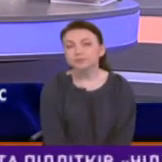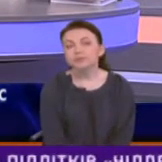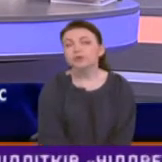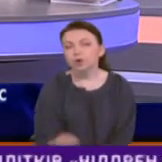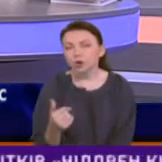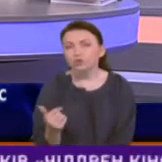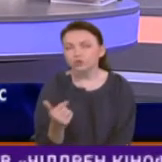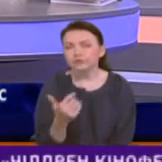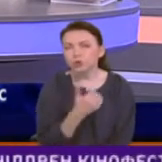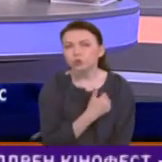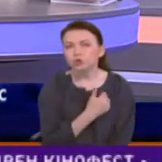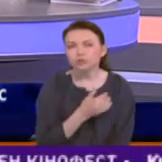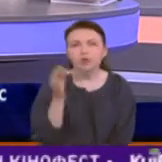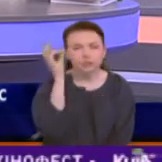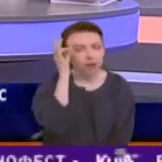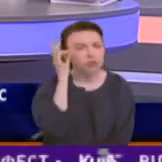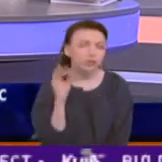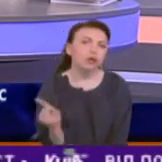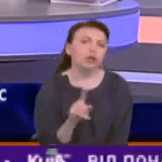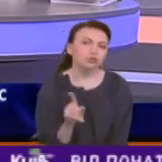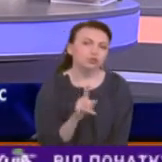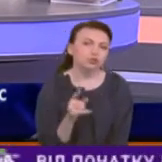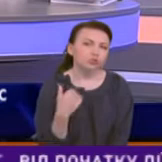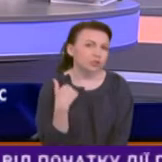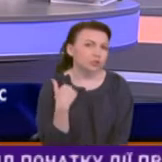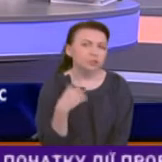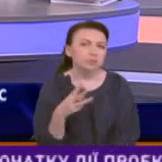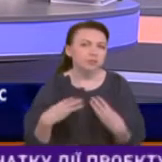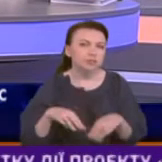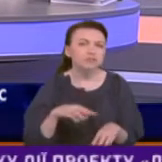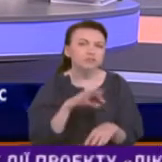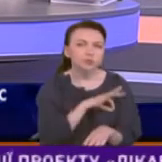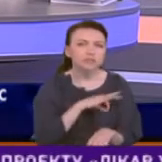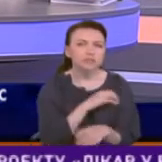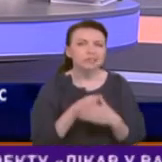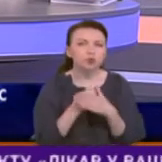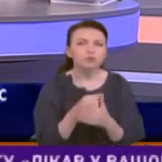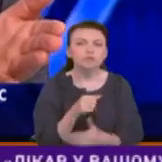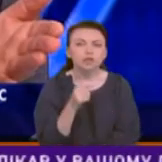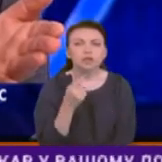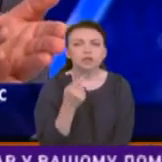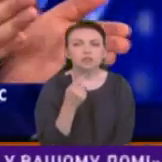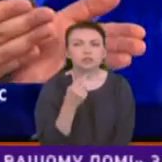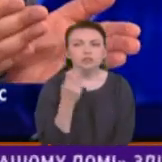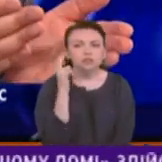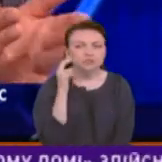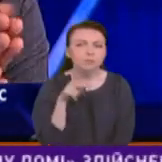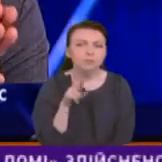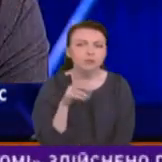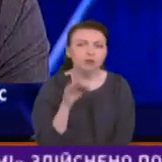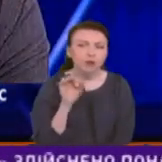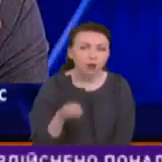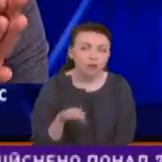очевидно, хочеться згадати про те, що, здається, Мін'юст підтвердив, що засновником ПЦУ є Київський патріархат. І, мабуть, про це